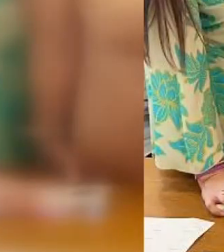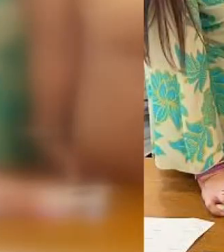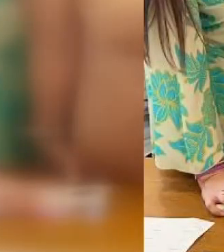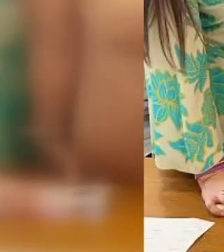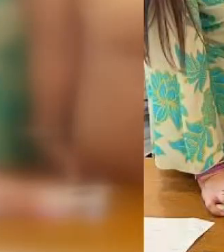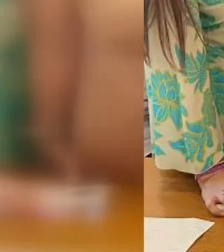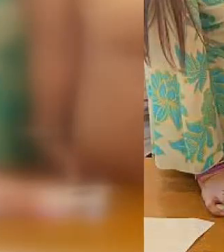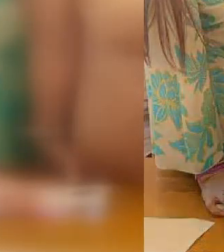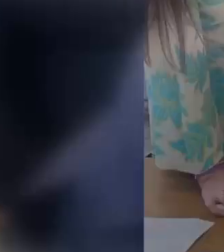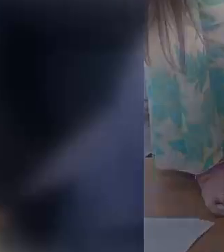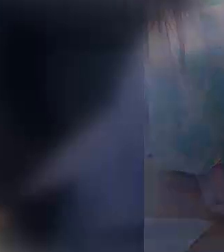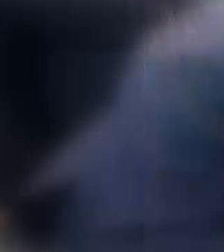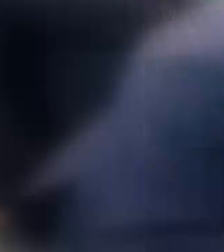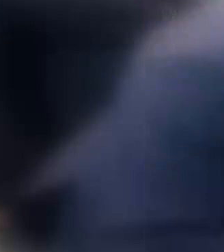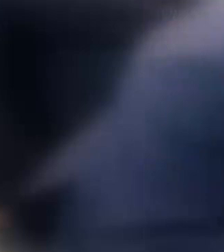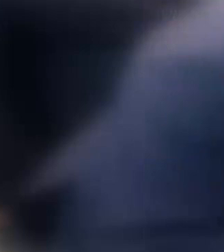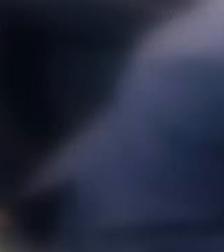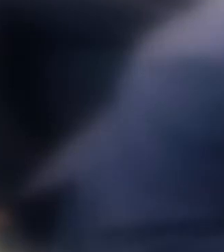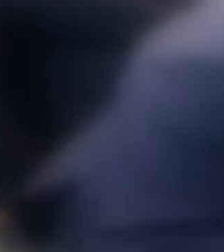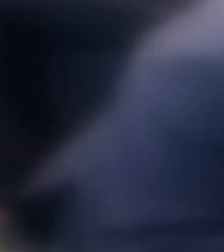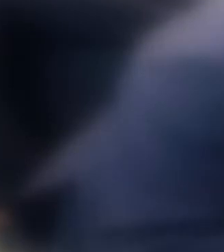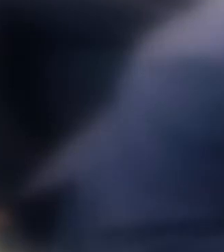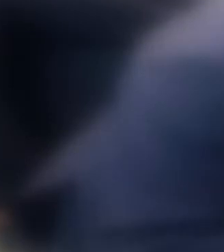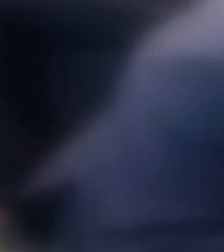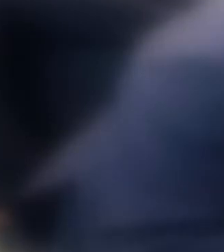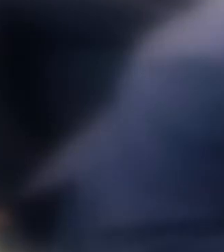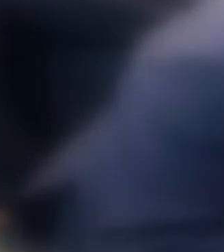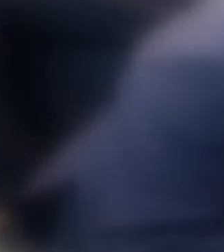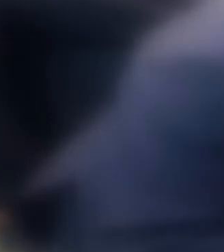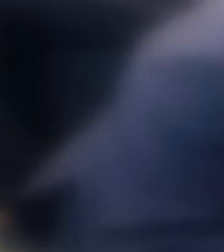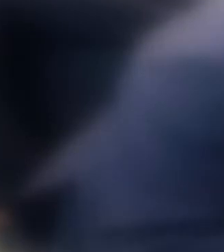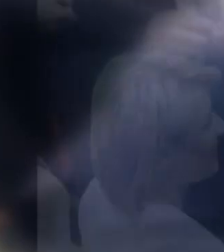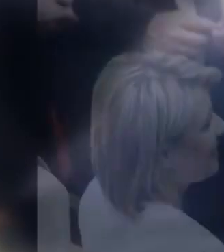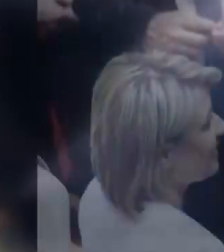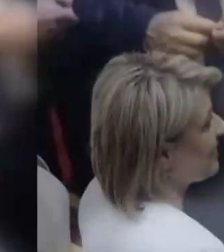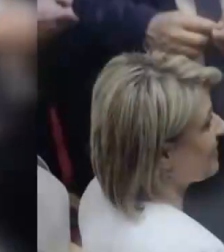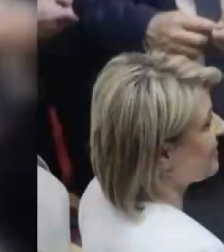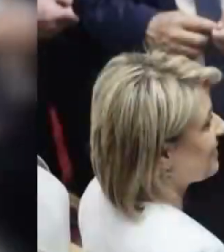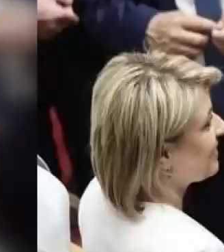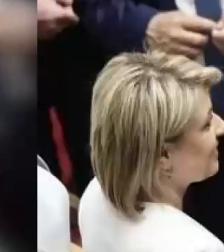Ψάλλην ημάς των αγγέλων των ύμνων.